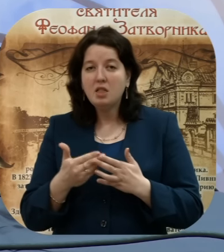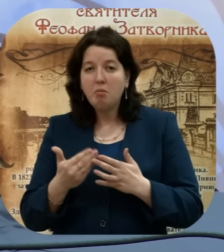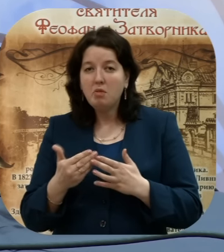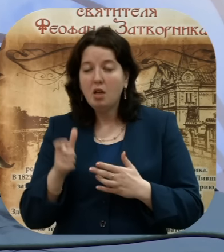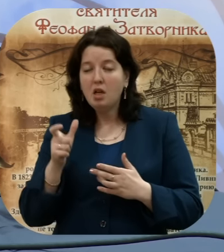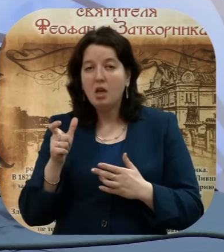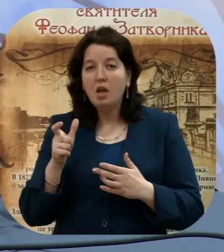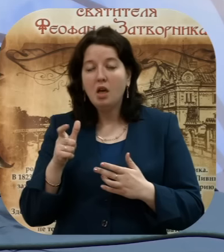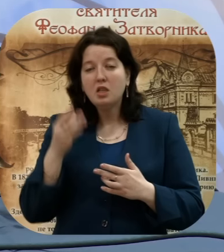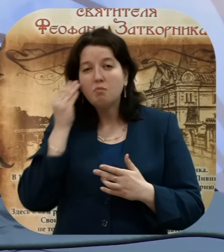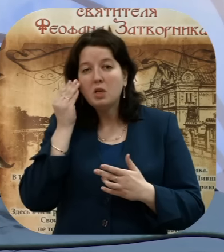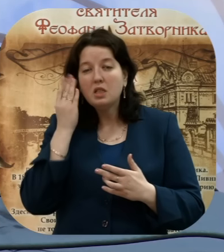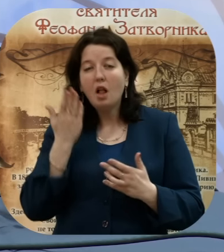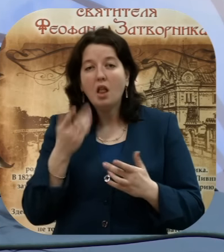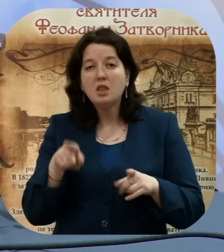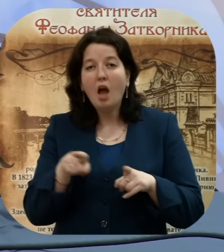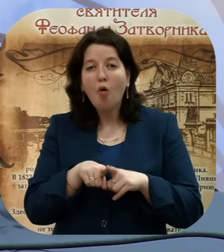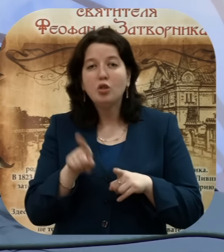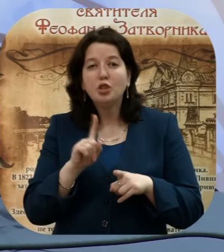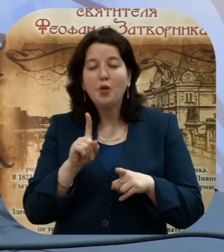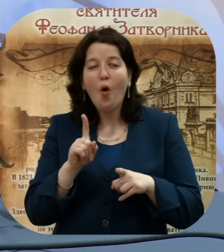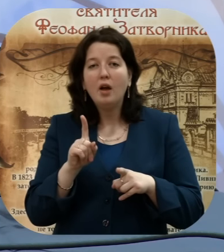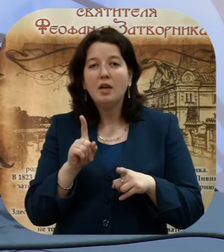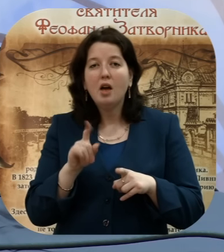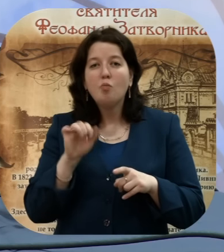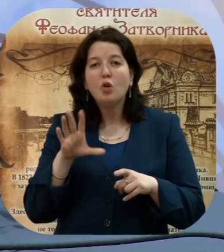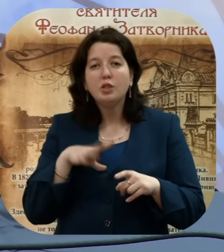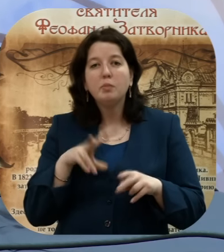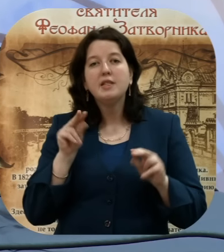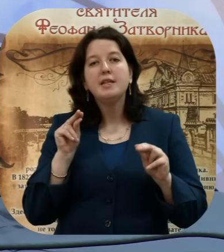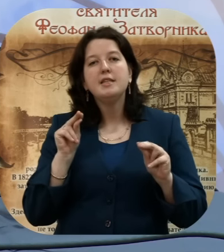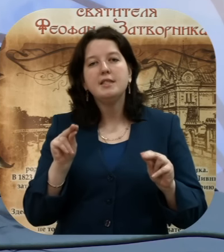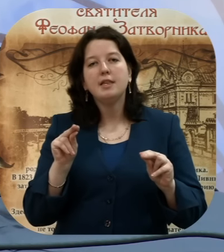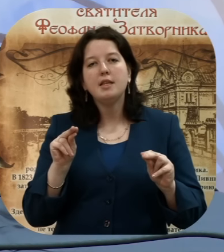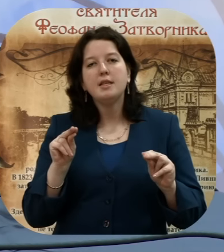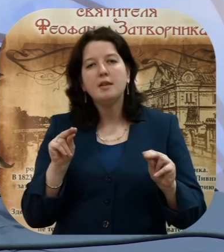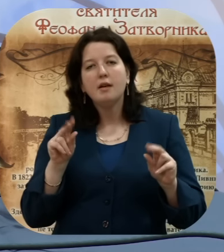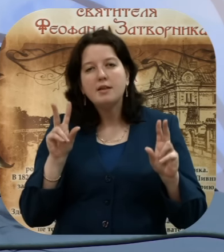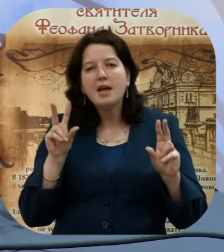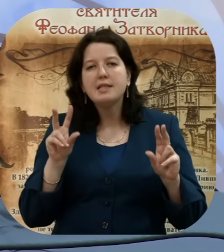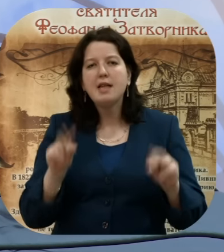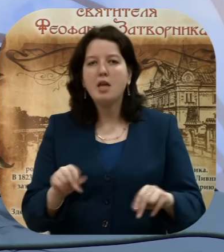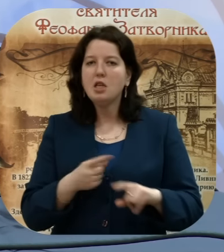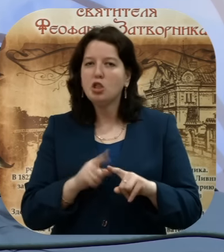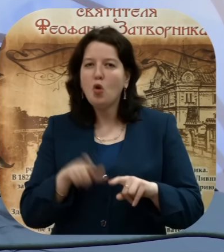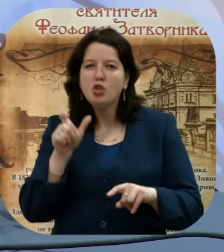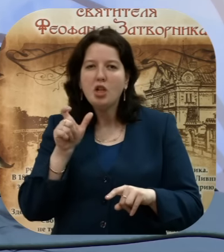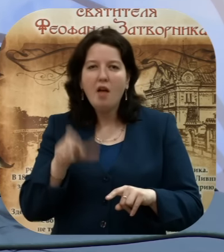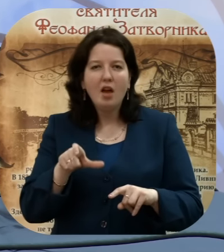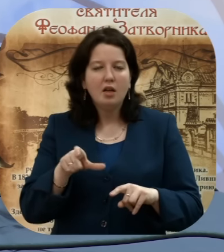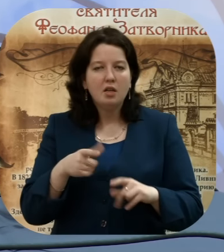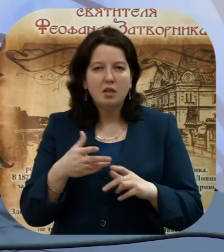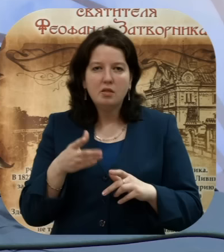Дело вот в чем. Что, может быть, искреннее раскаяние в том, что я сделал не